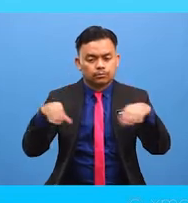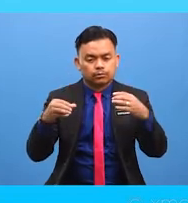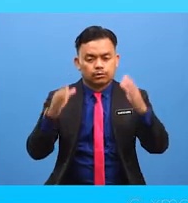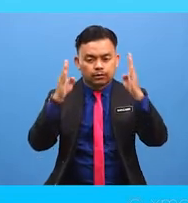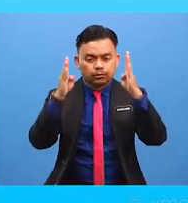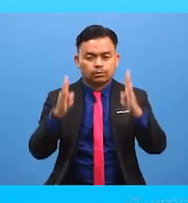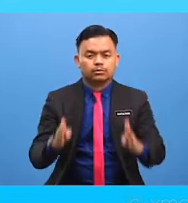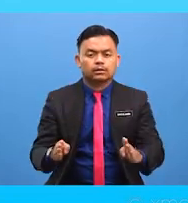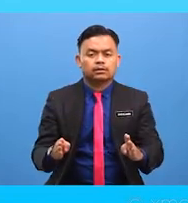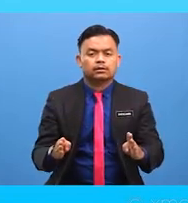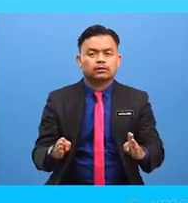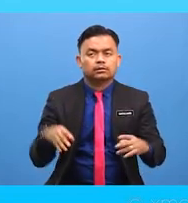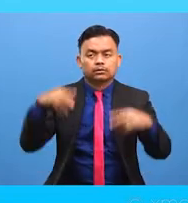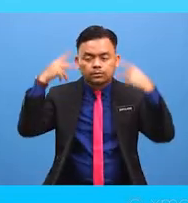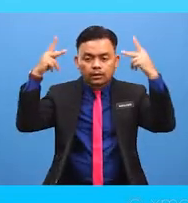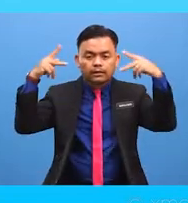ketagih.